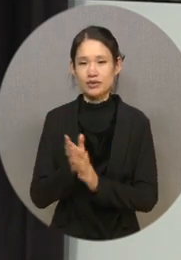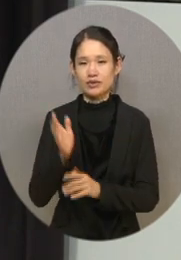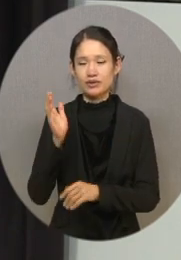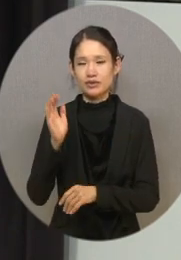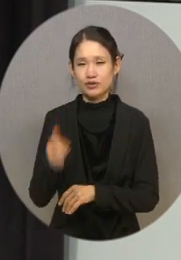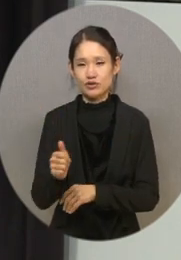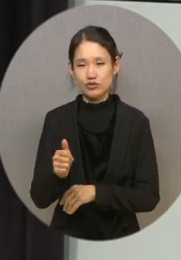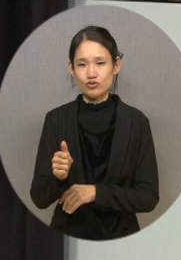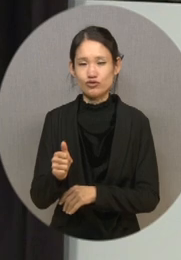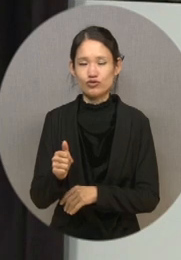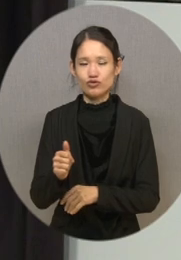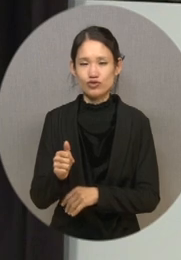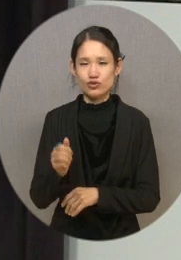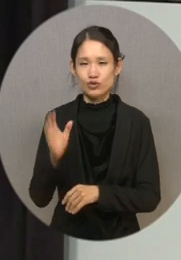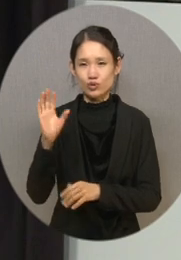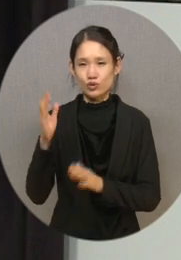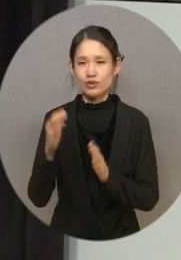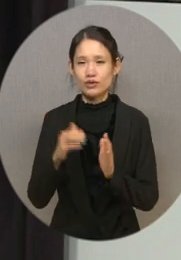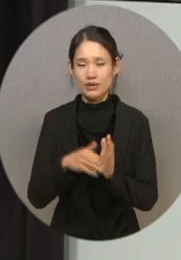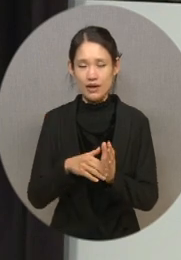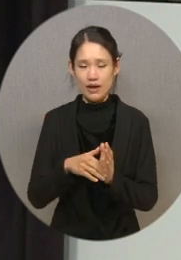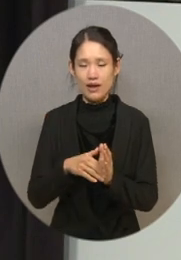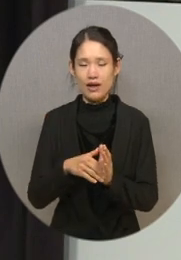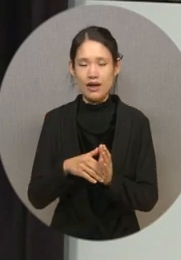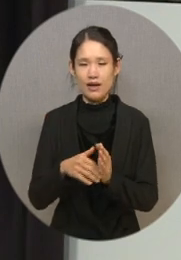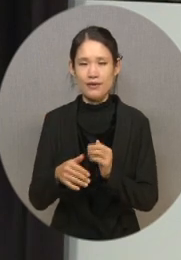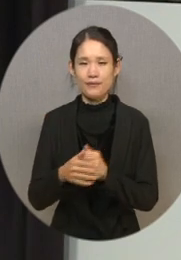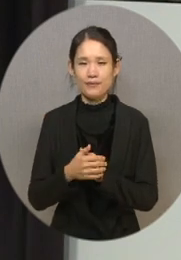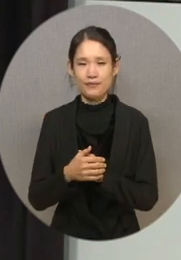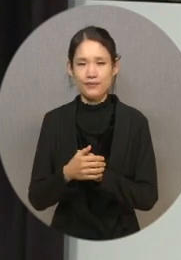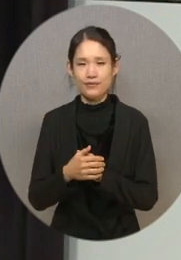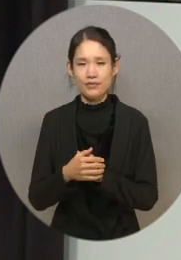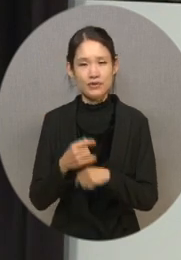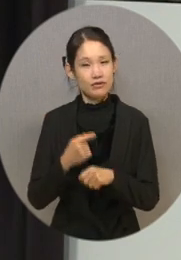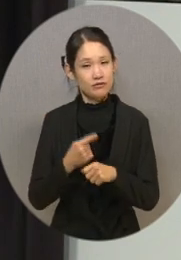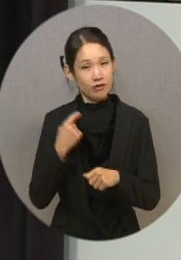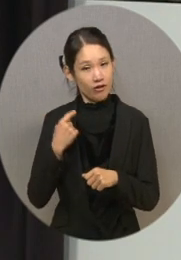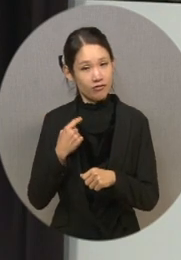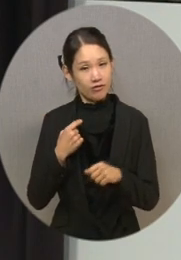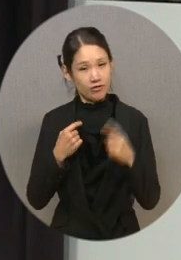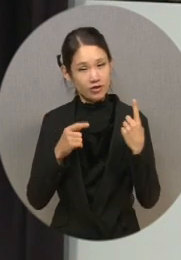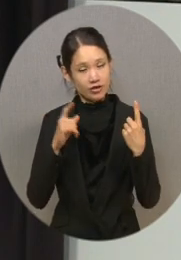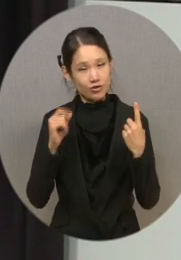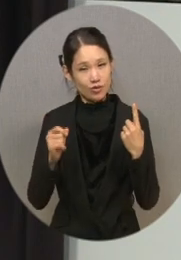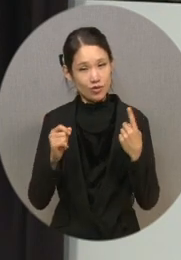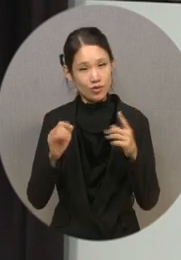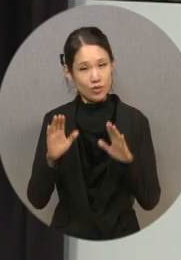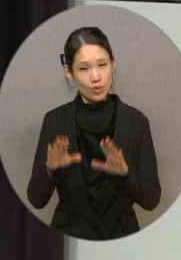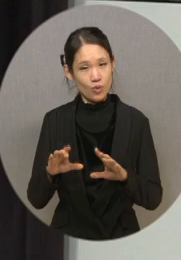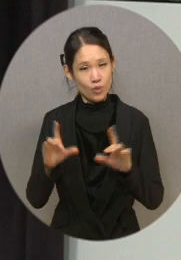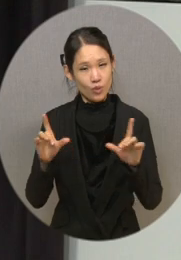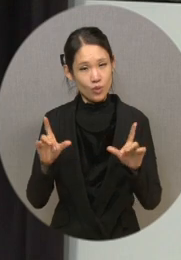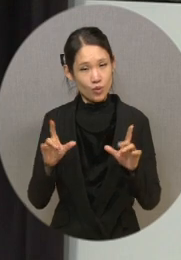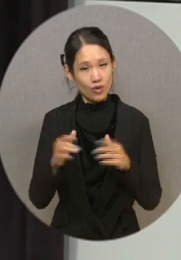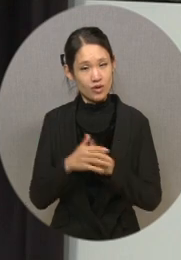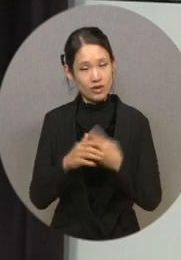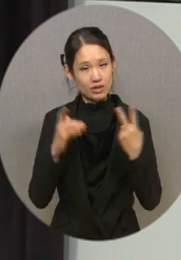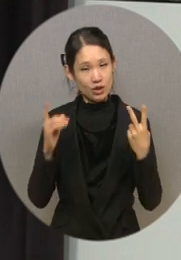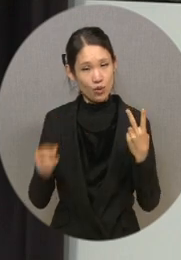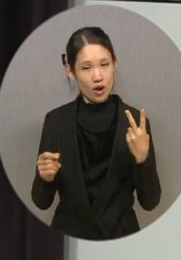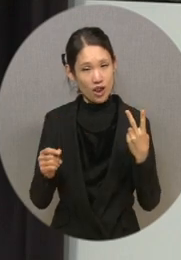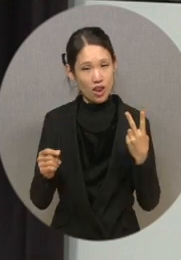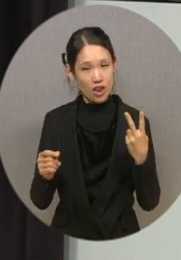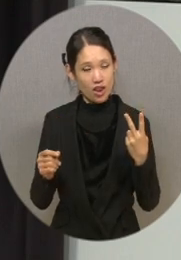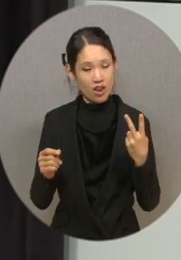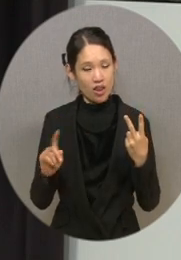사회복지협의회 단체의 예. 수장이 되셨는데 네. 그게 작년 1월이니까 금년 1월 이제 2월이 예,